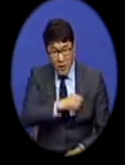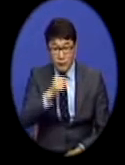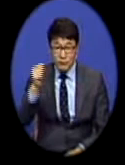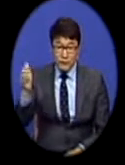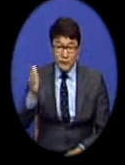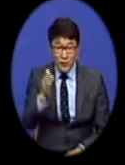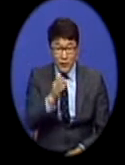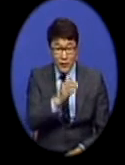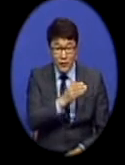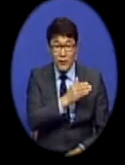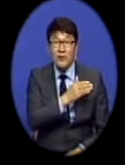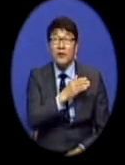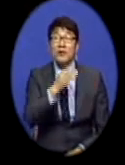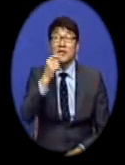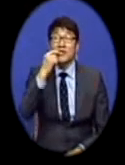해변부터